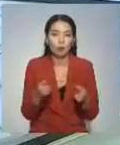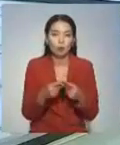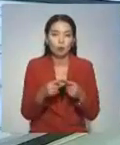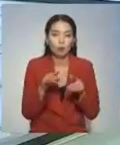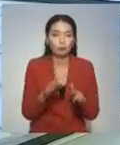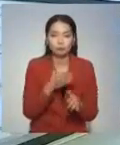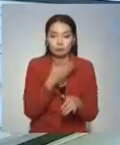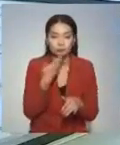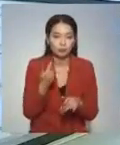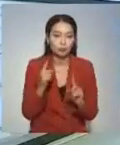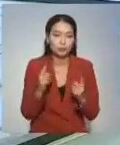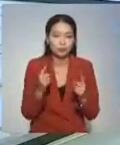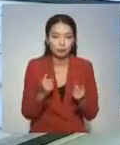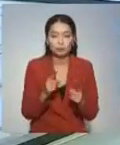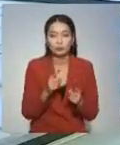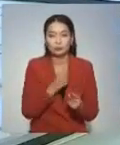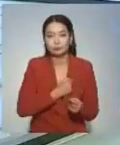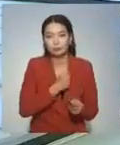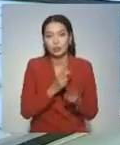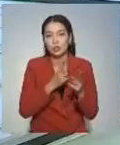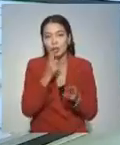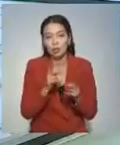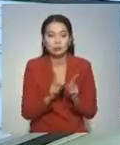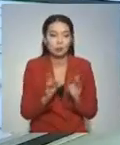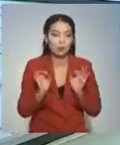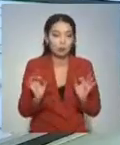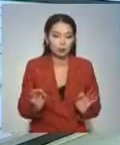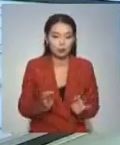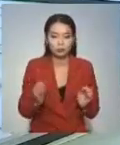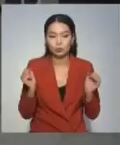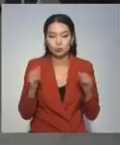жүрмей тұрғанына наразы. Олар шағым айтуға прокуратураға жиналды.